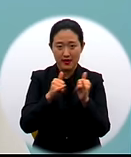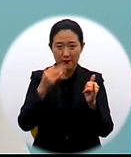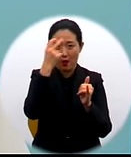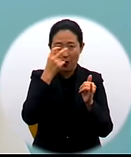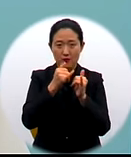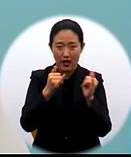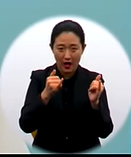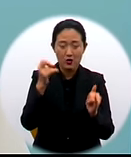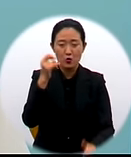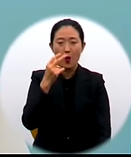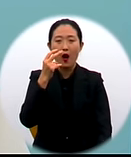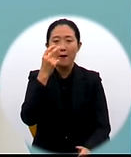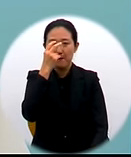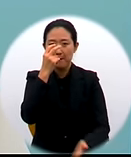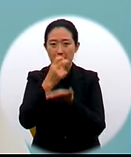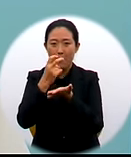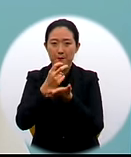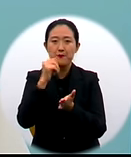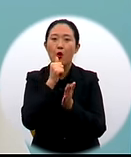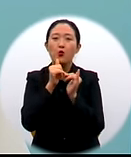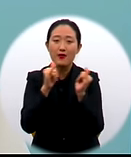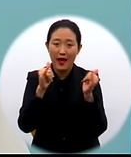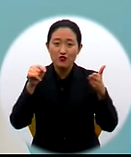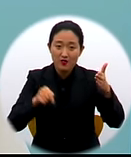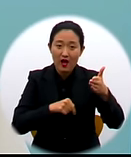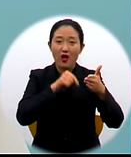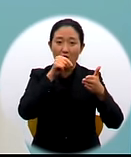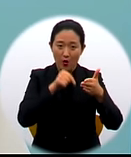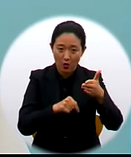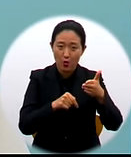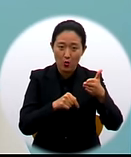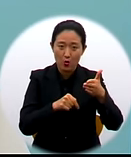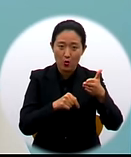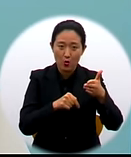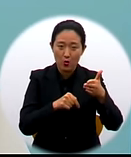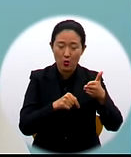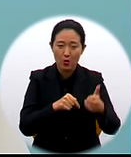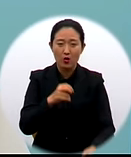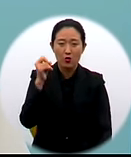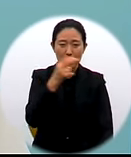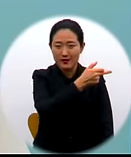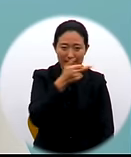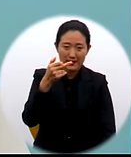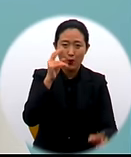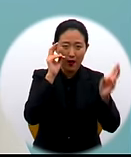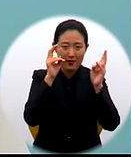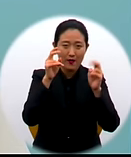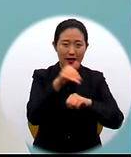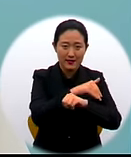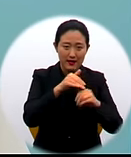중에서도 로펌 변호사 송무변에게 요구되는 행동 특성과 자문을 하는 사내변에게 요구되는 행동 특성이 또 달라져요.